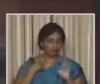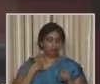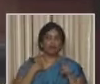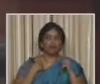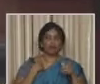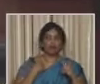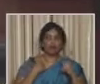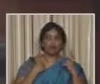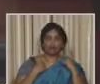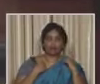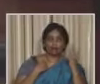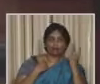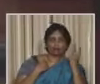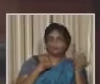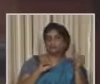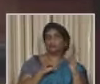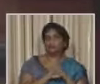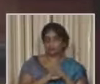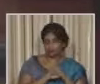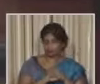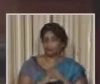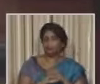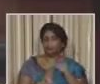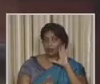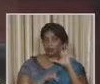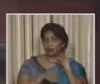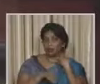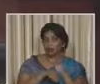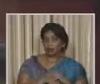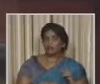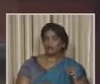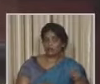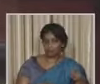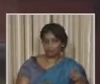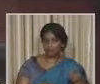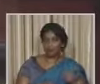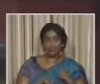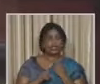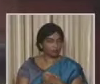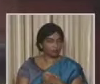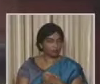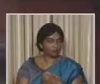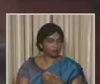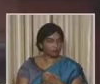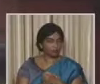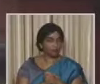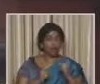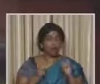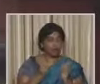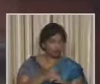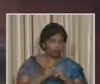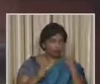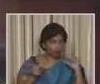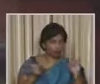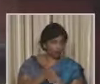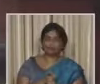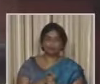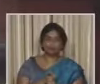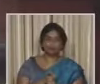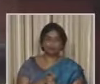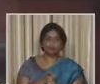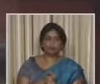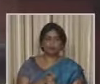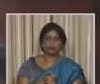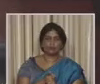இராணுவ உத்தியோகத்தர்கள் தொடர்பு கொண்டுள்ளார்கள் என்ற தகவல்கள் வெளியே வருகின்றன. ஈத்நோயர் கடத்தல் இது ஒரு யுத்த செயற்பாடு அல்ல,